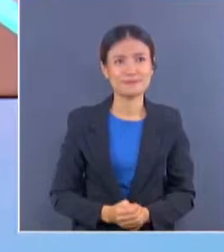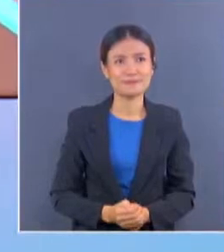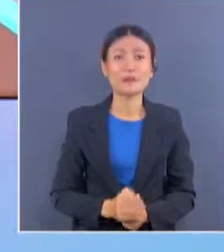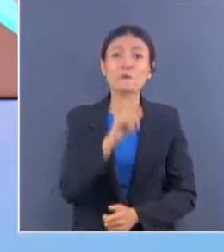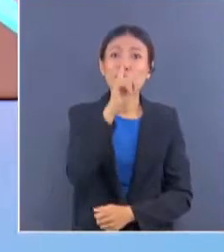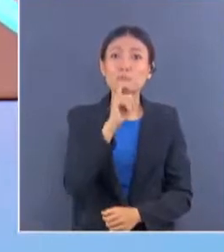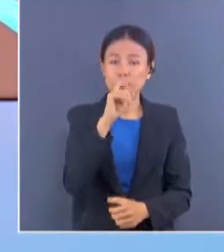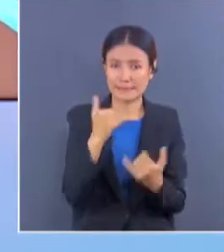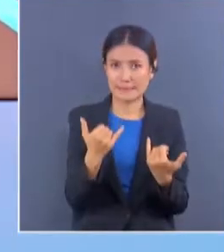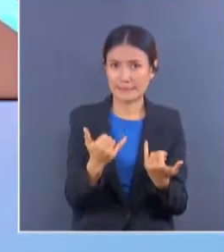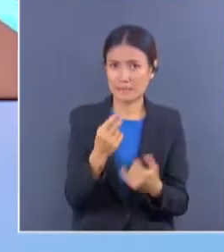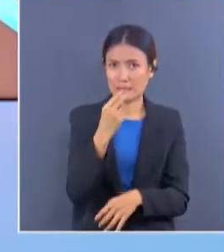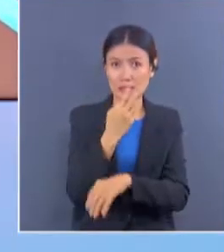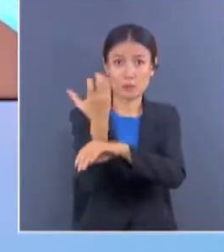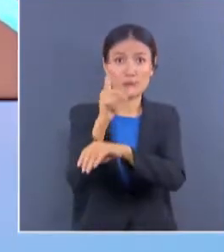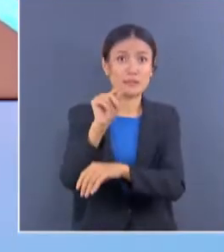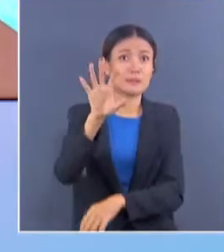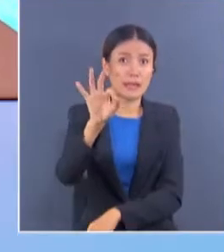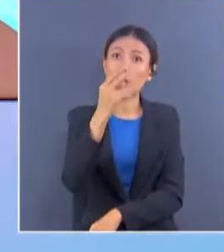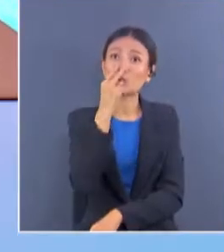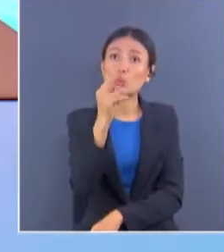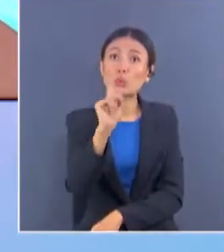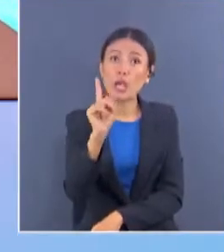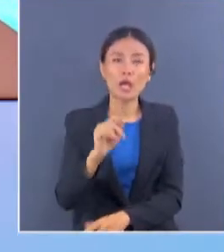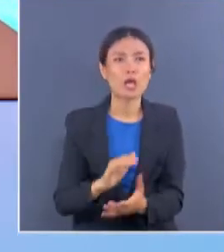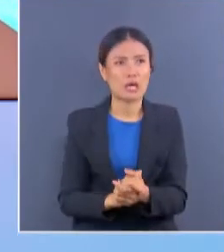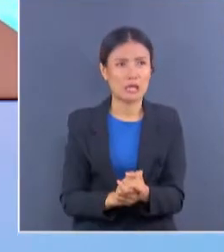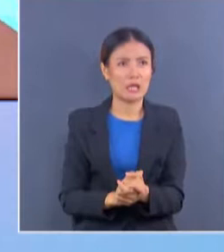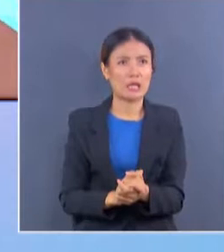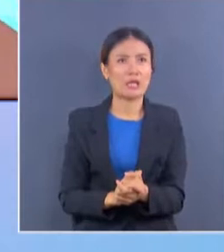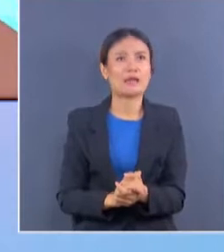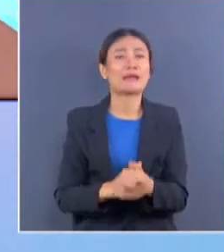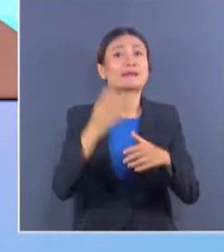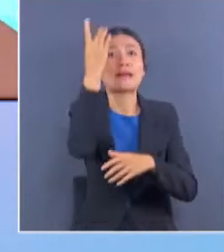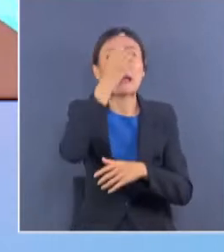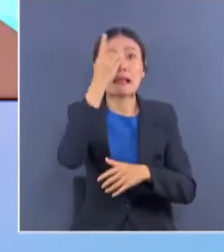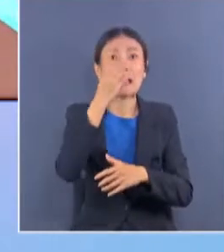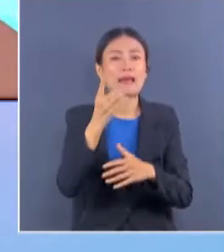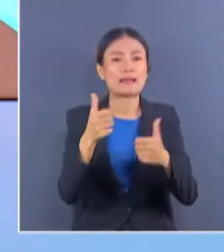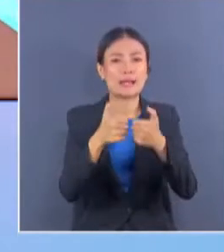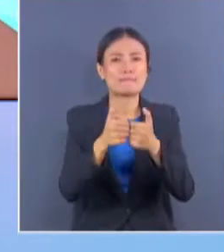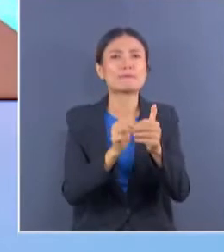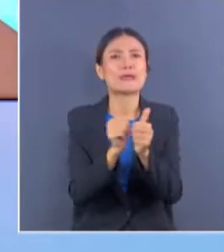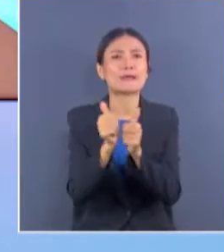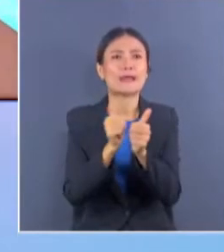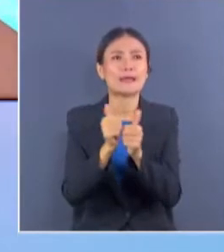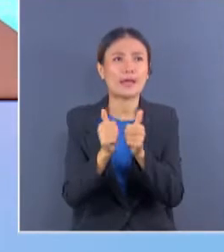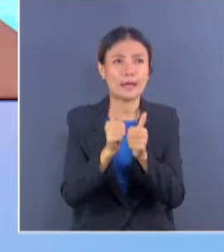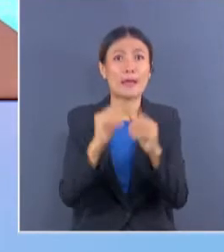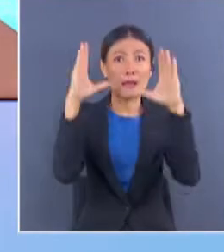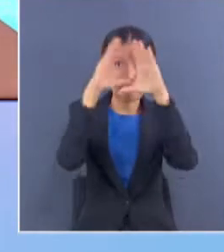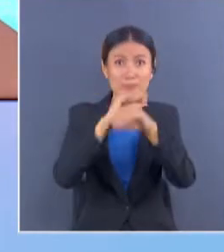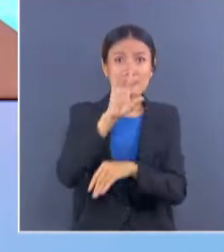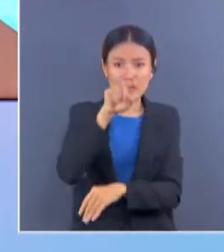วันอาทิตย์นี้คุณผู้ชมอย่าลืมเปิดช่องโมโน29นะคะดูรายการ Hollywood Game Night เวลา 20:20 นเว